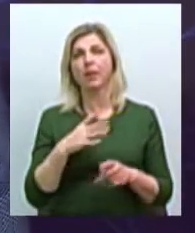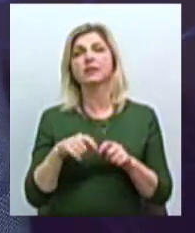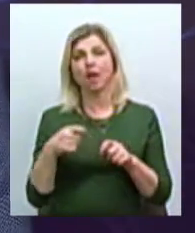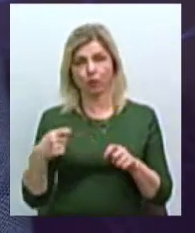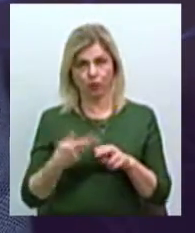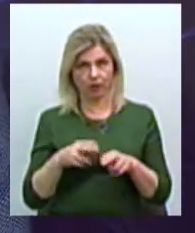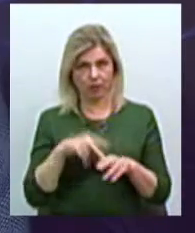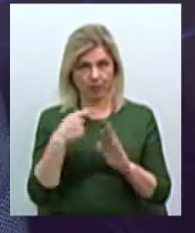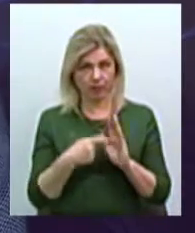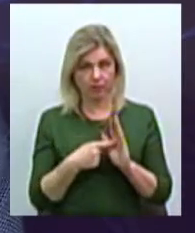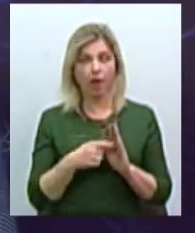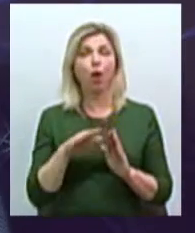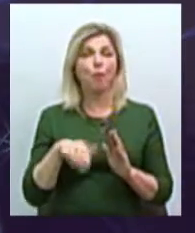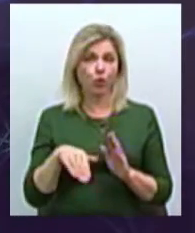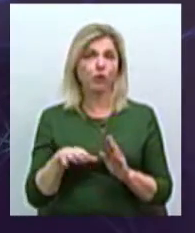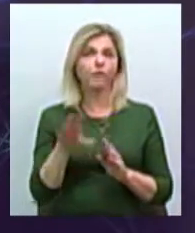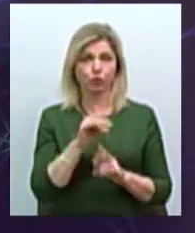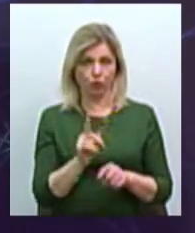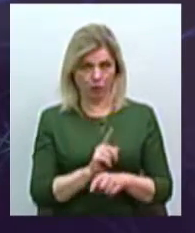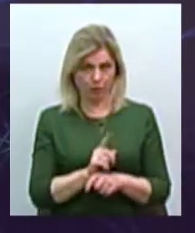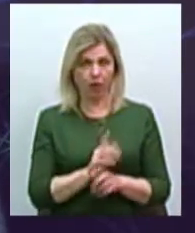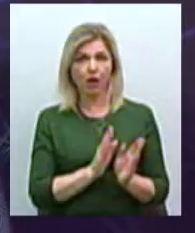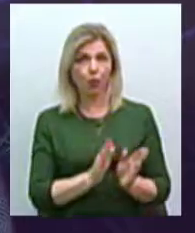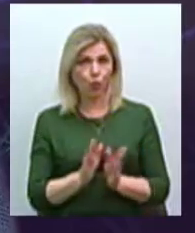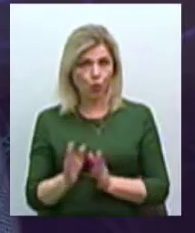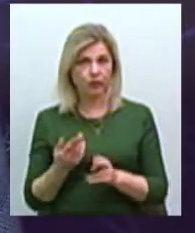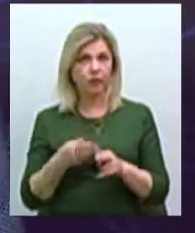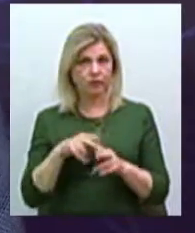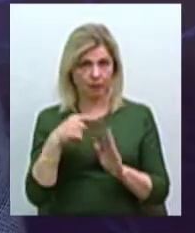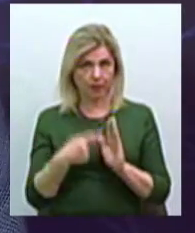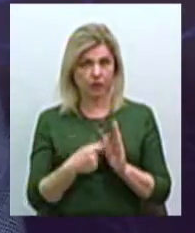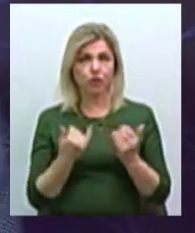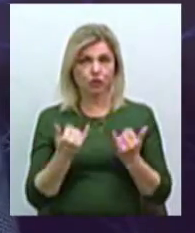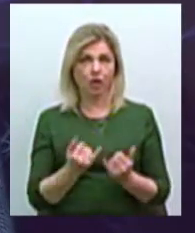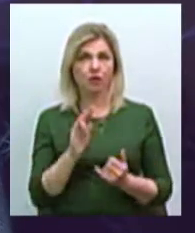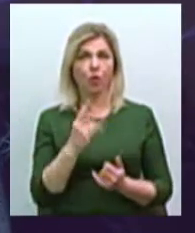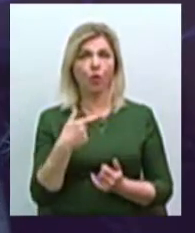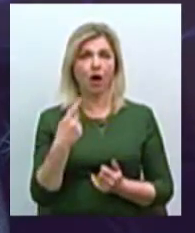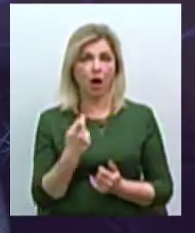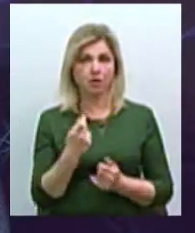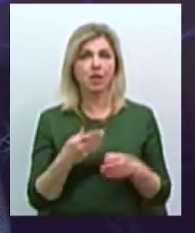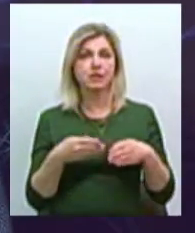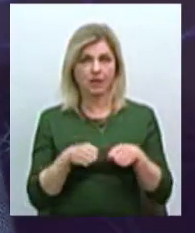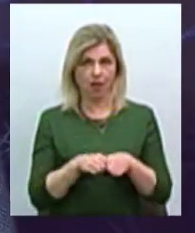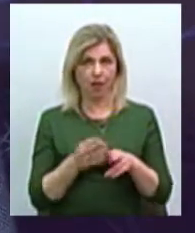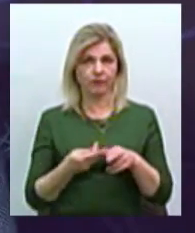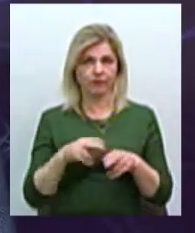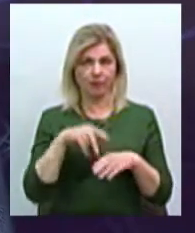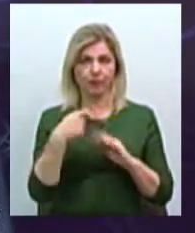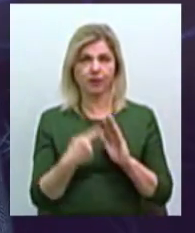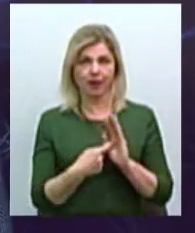Але воно було врегульовано протягом часу, і зараз Миколаївгаз, як то кажуть, закрив це питання.